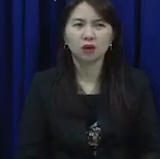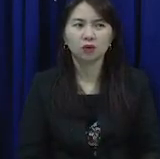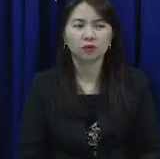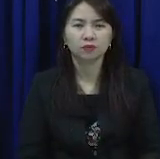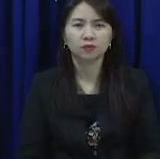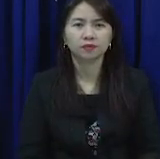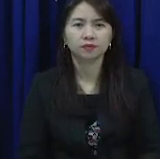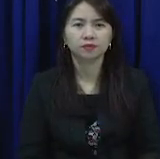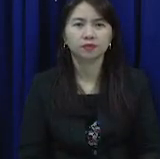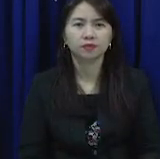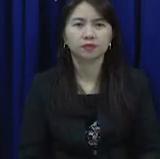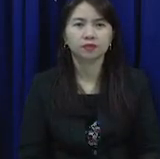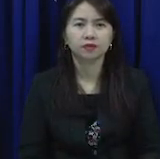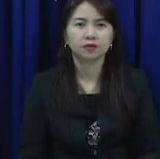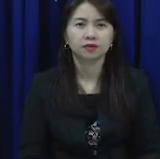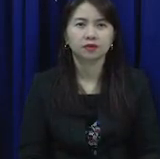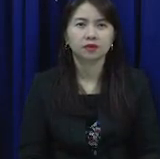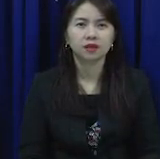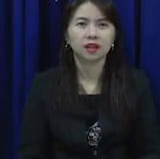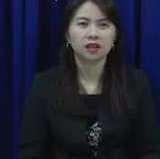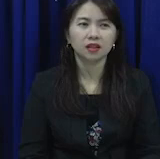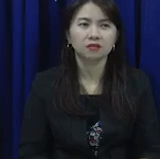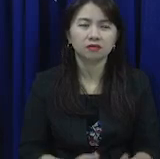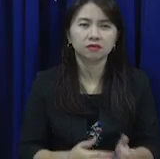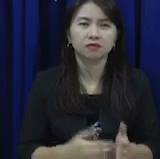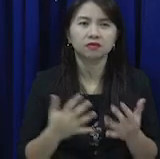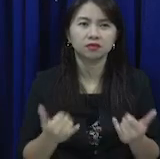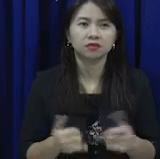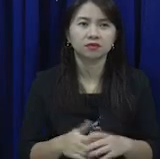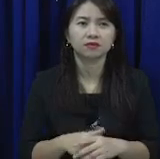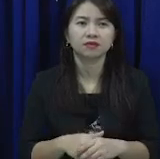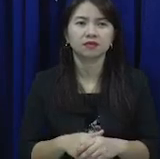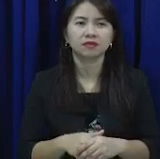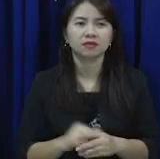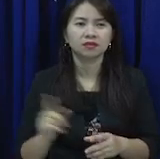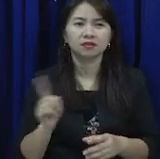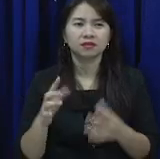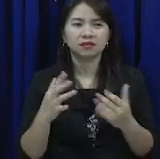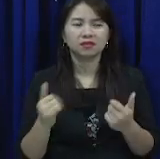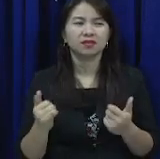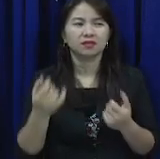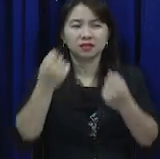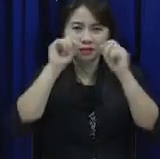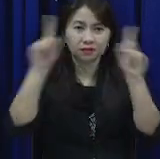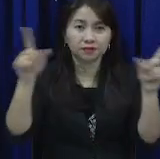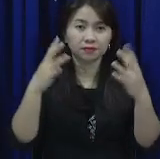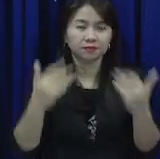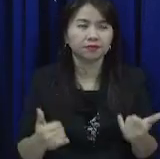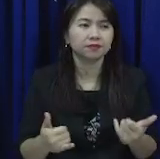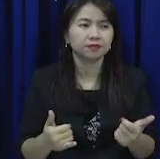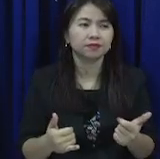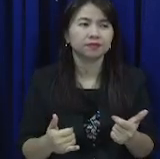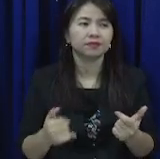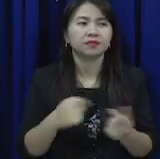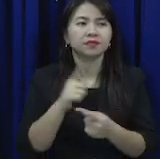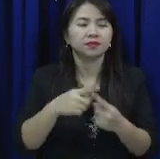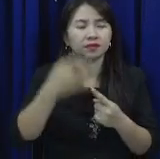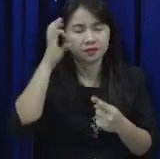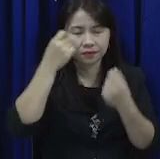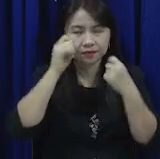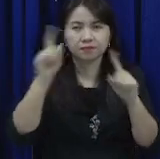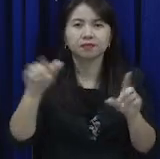bagay nasa maayos na yan na lupa Pero pag gising niya ano nangyari sabi niya pag gising niya ano nangyari